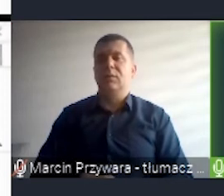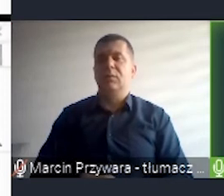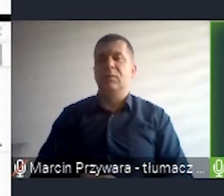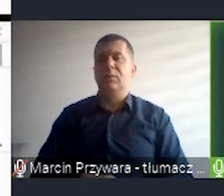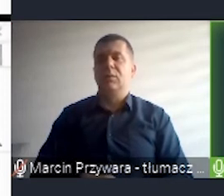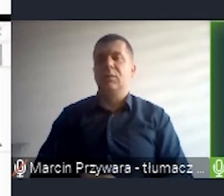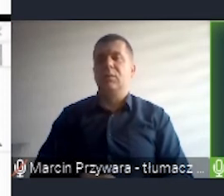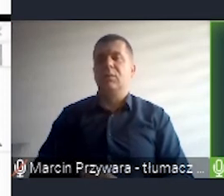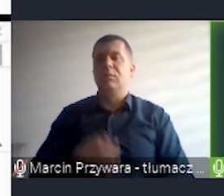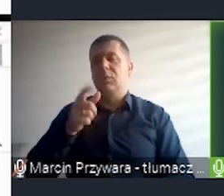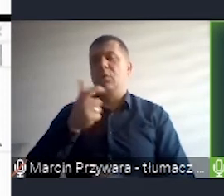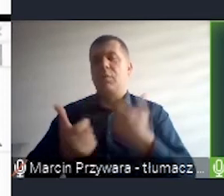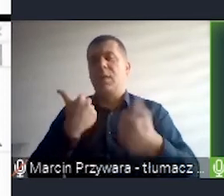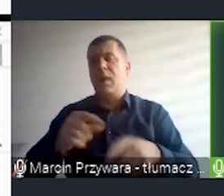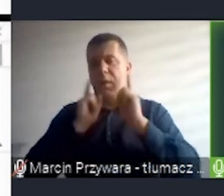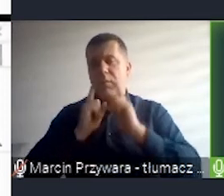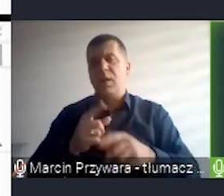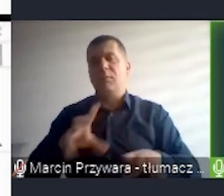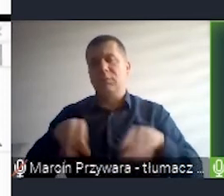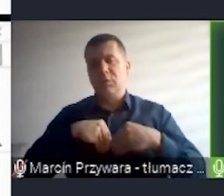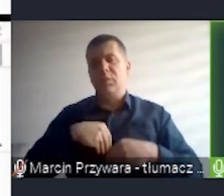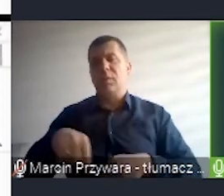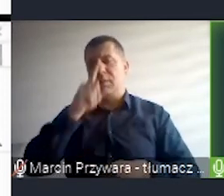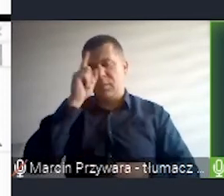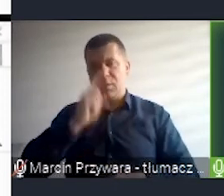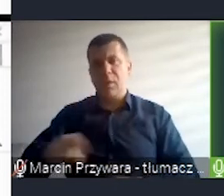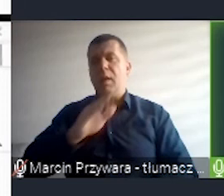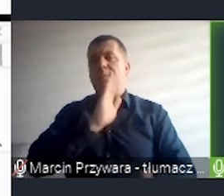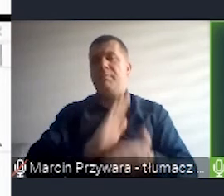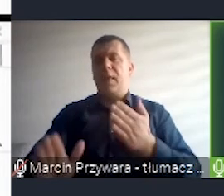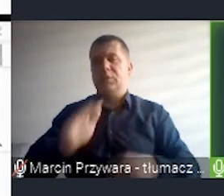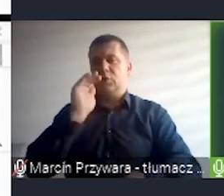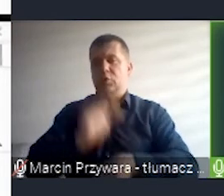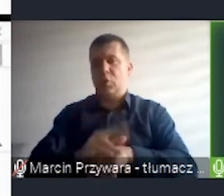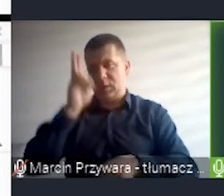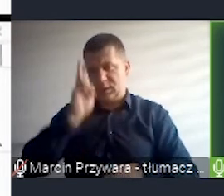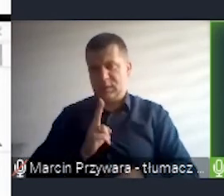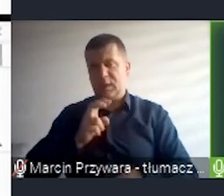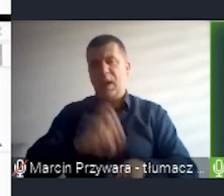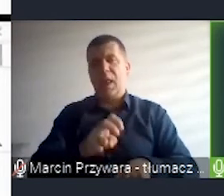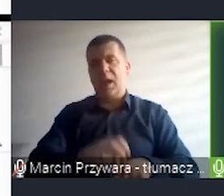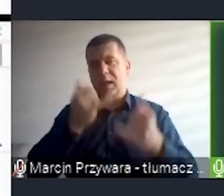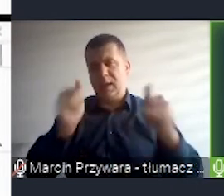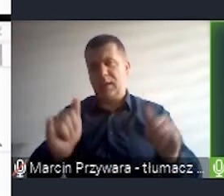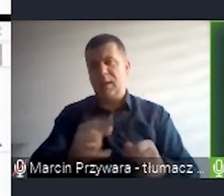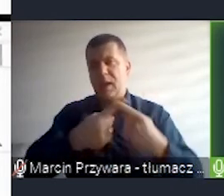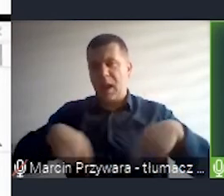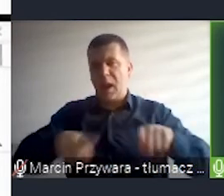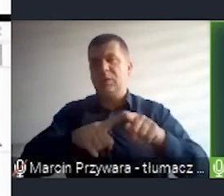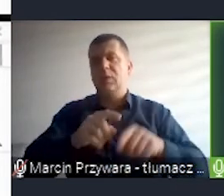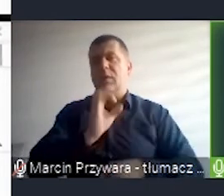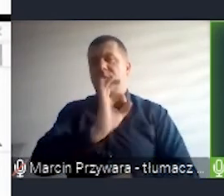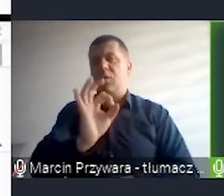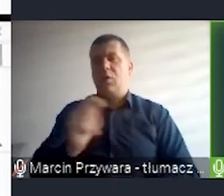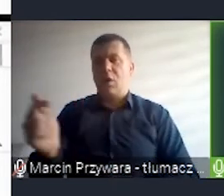to dopuścił się nieprawidłowości i zaangażował personel bez zgody i nowy lekarz realizował